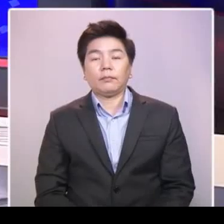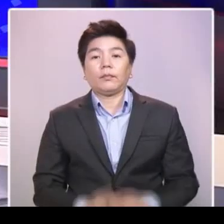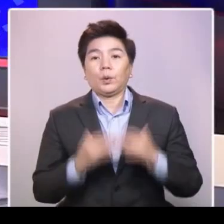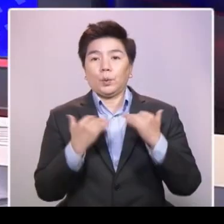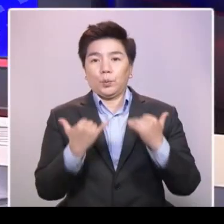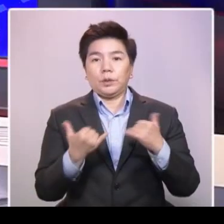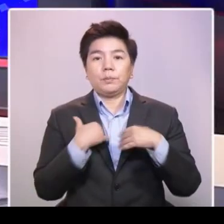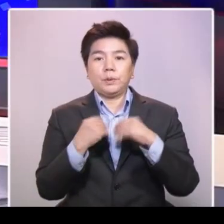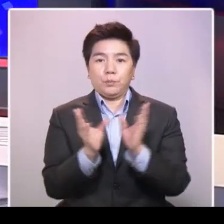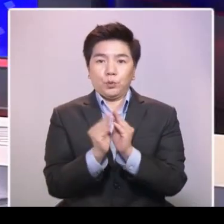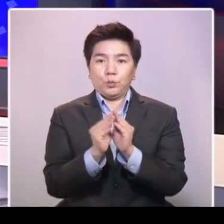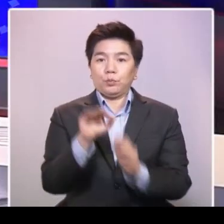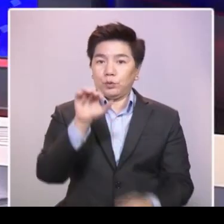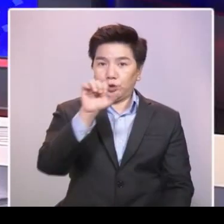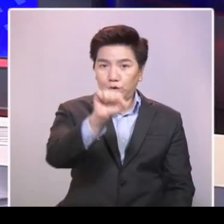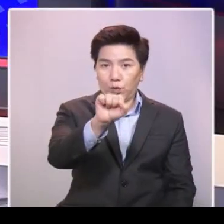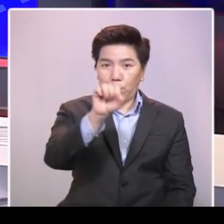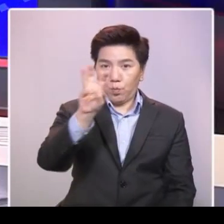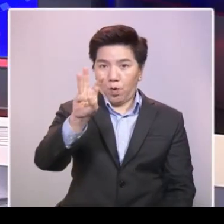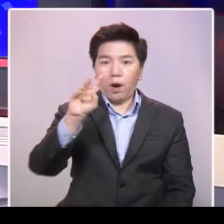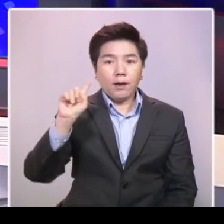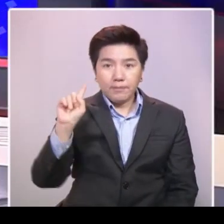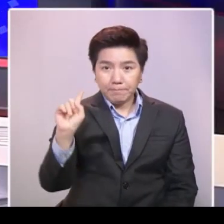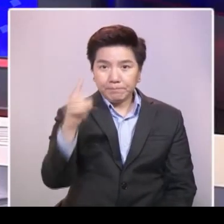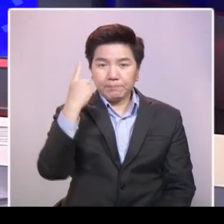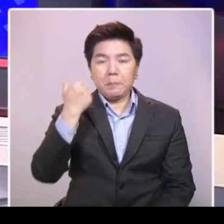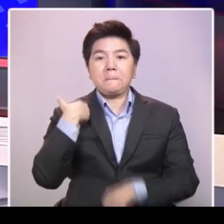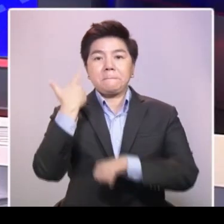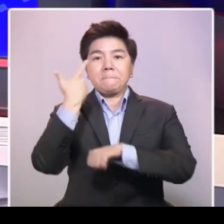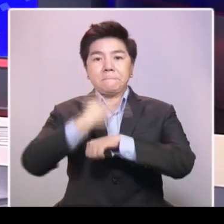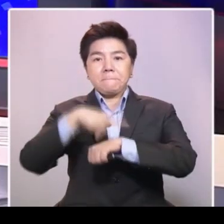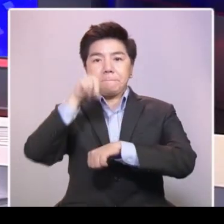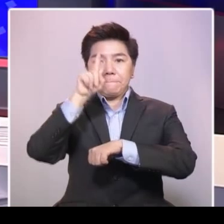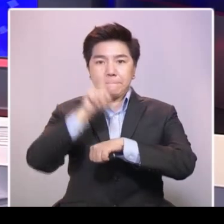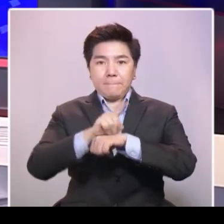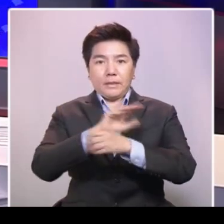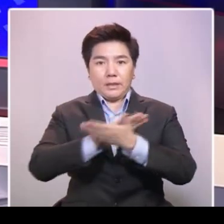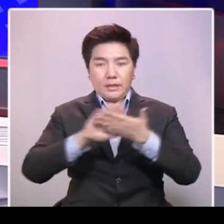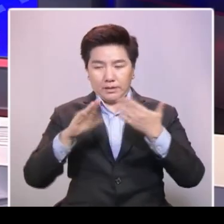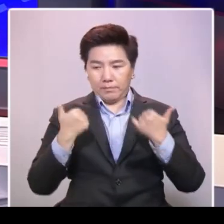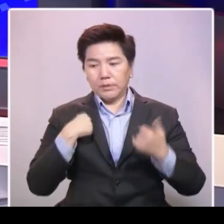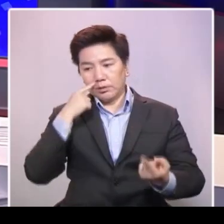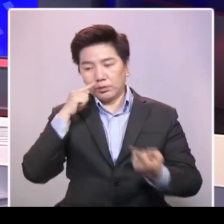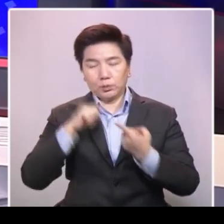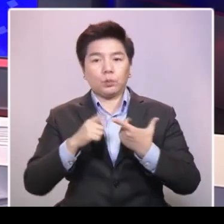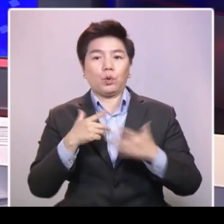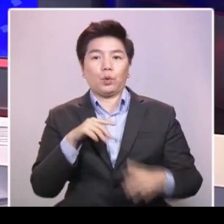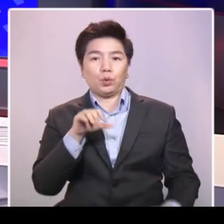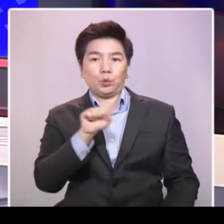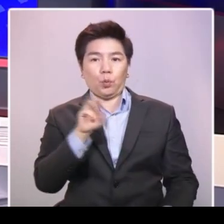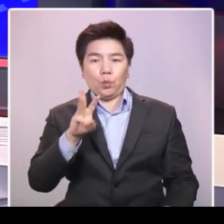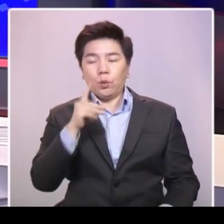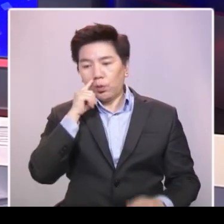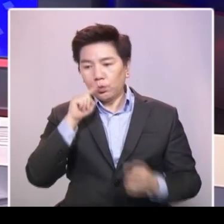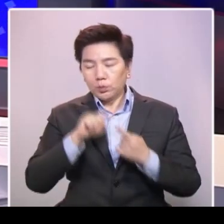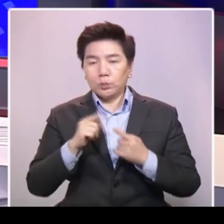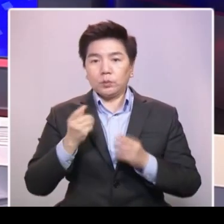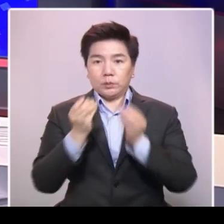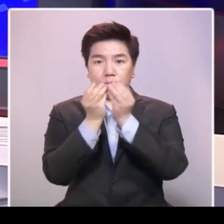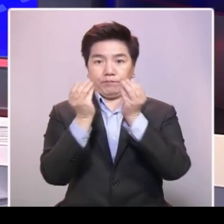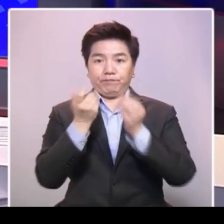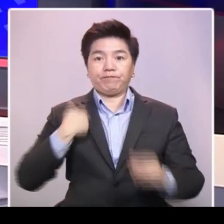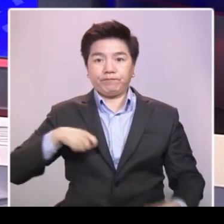วันนี้มีการประชุมวุฒิสภานัดแรกนะครับหลังจากมีประธานวุฒิสภาพร้อมทั้งมีท่าทีของสวต่อการที่ศาล